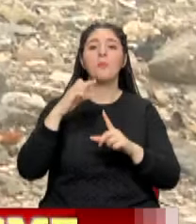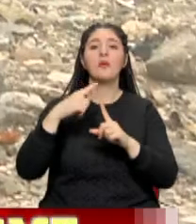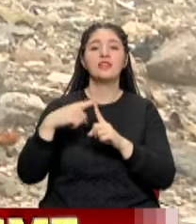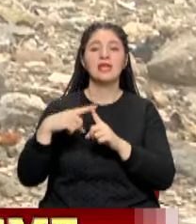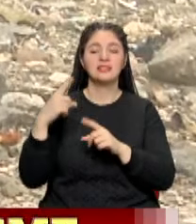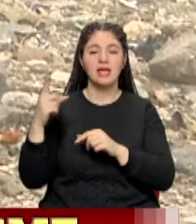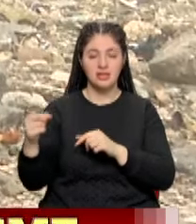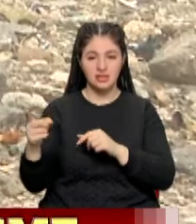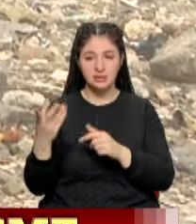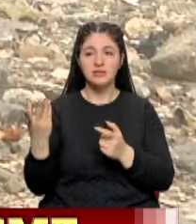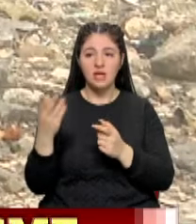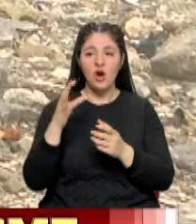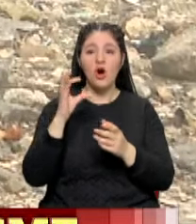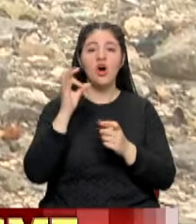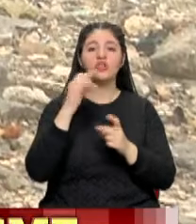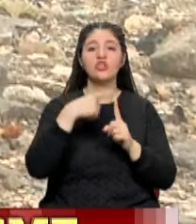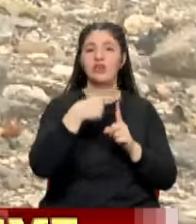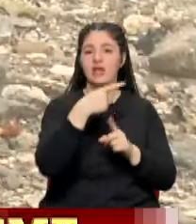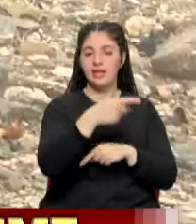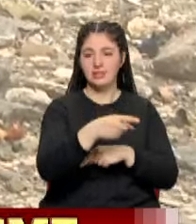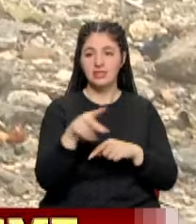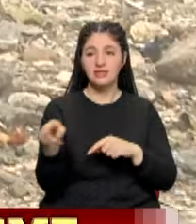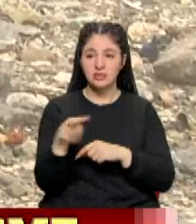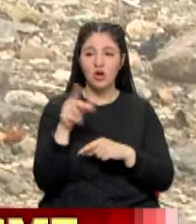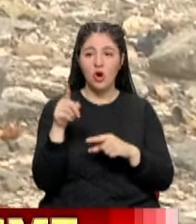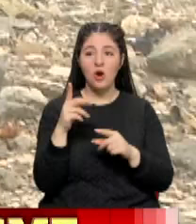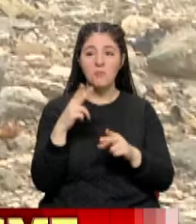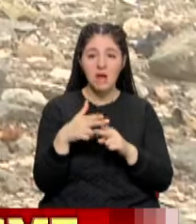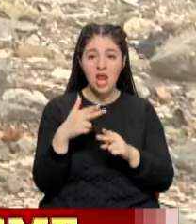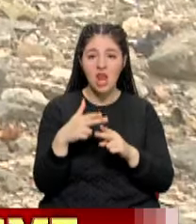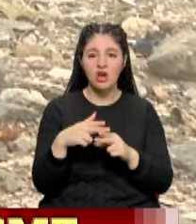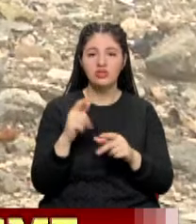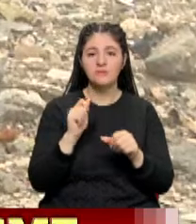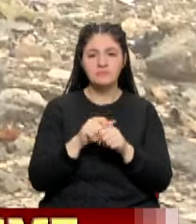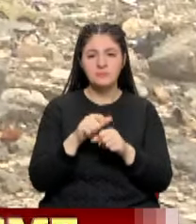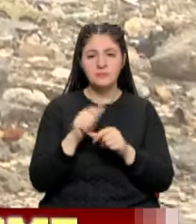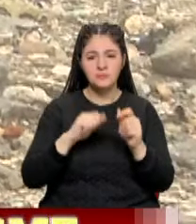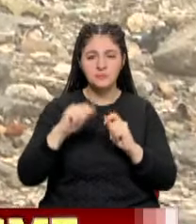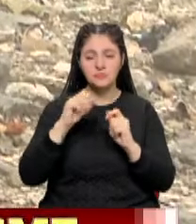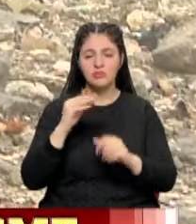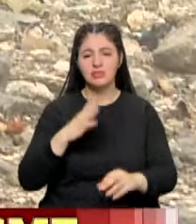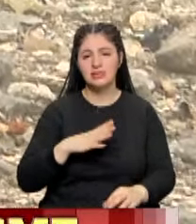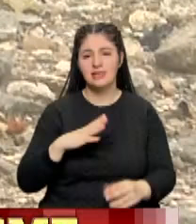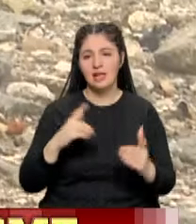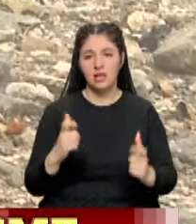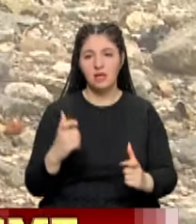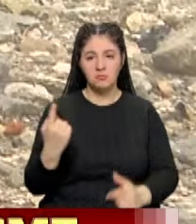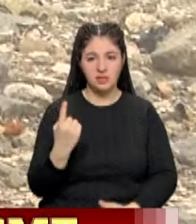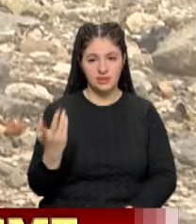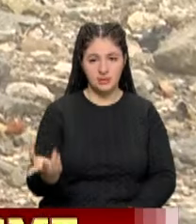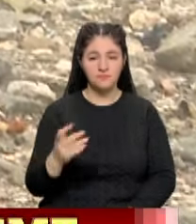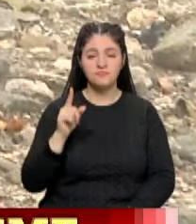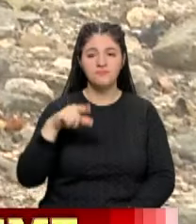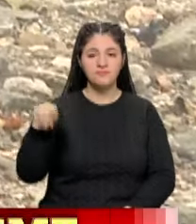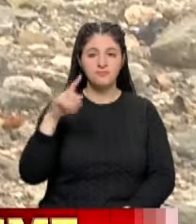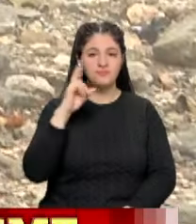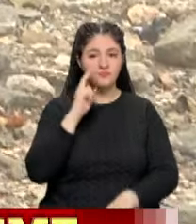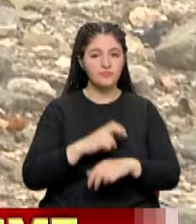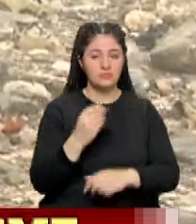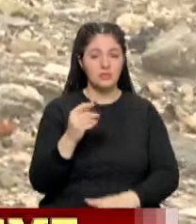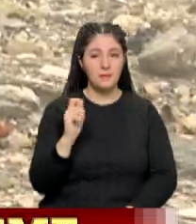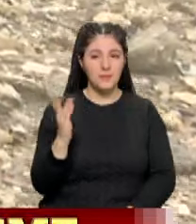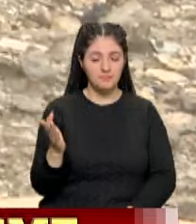de Ortodoks kilisesi de o bir an önce restore edilmesi istenilen yerlerden, onların da